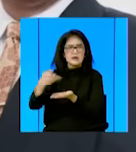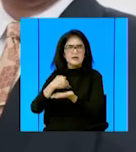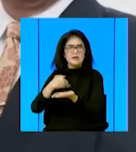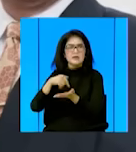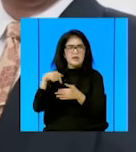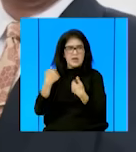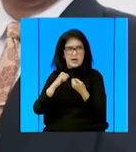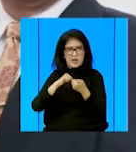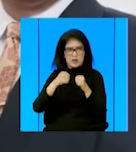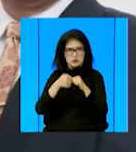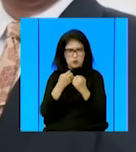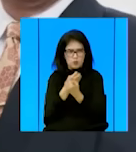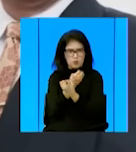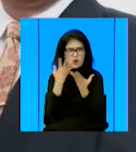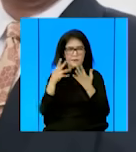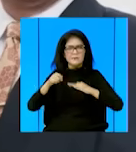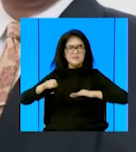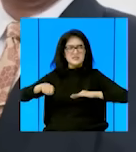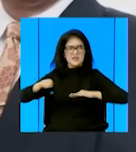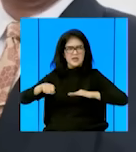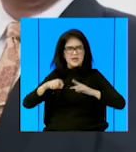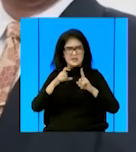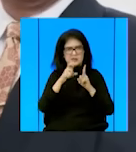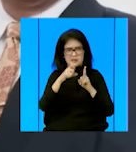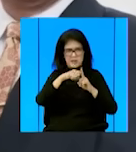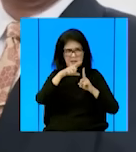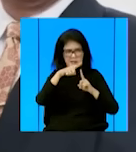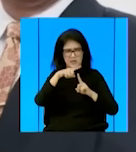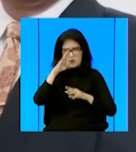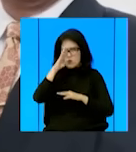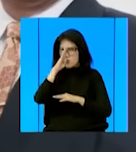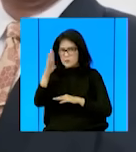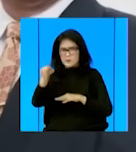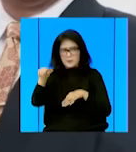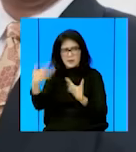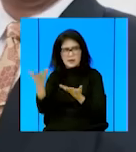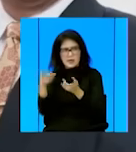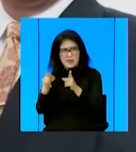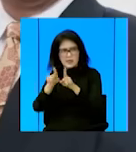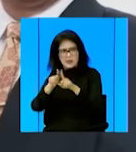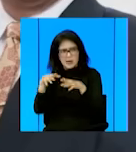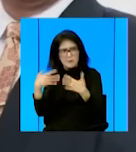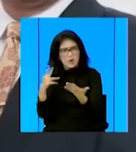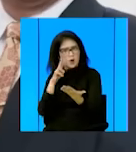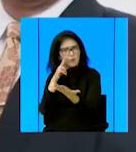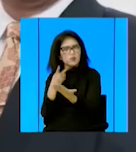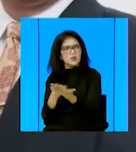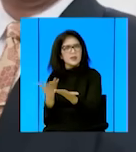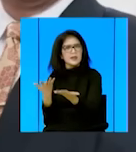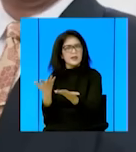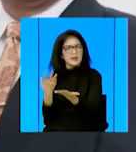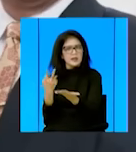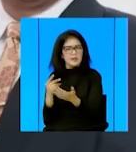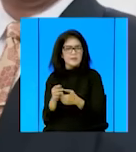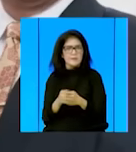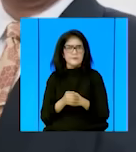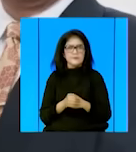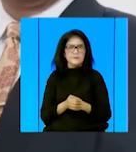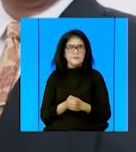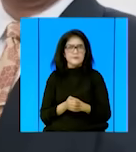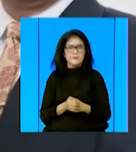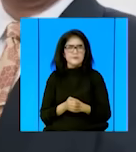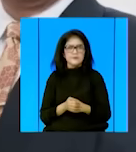hubungan intens keduanya, CAT meminta komitmen keseriusan hubungan dengan Hasyim Asyari. Salah satunya meminta